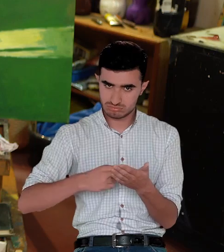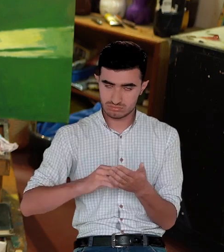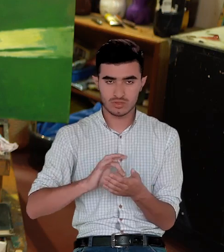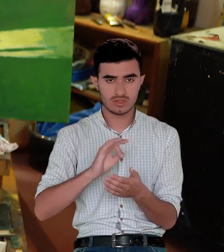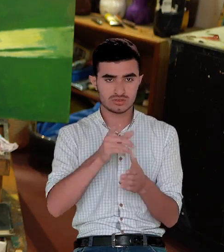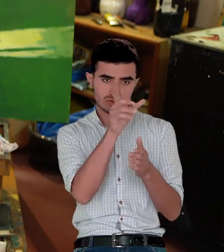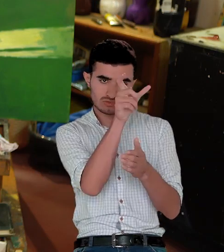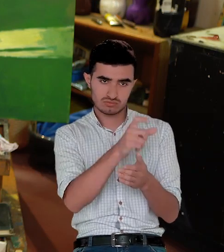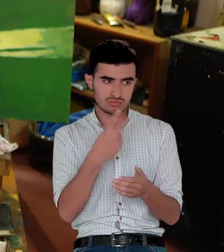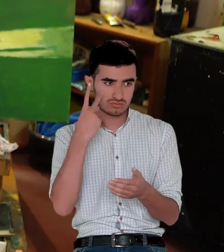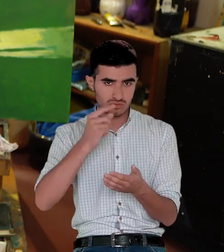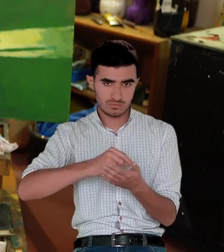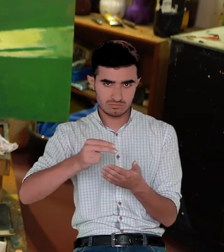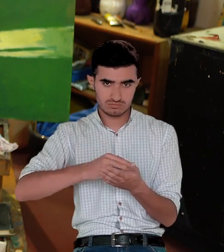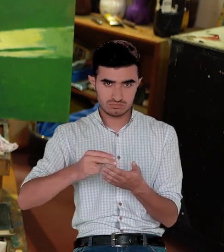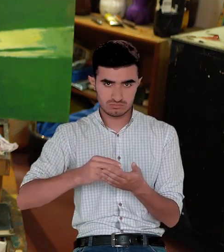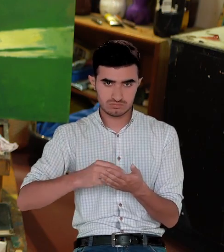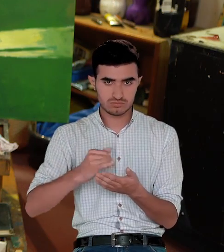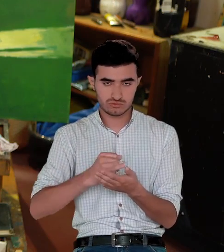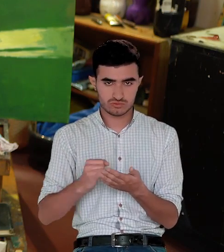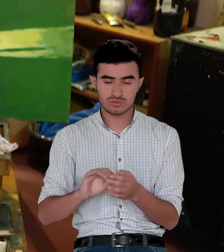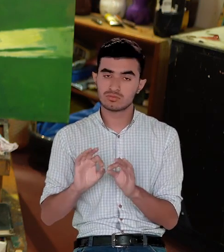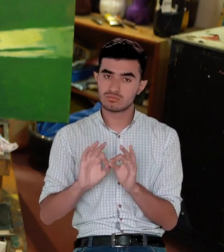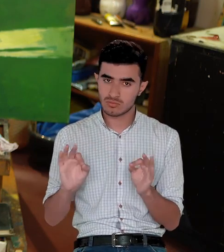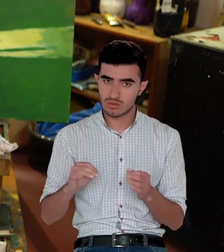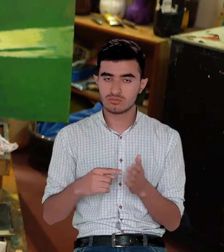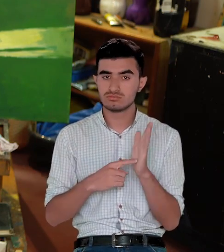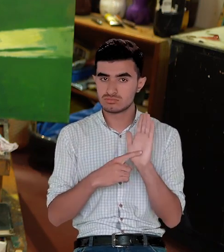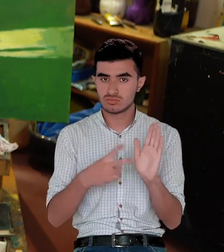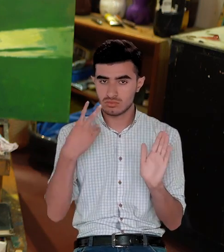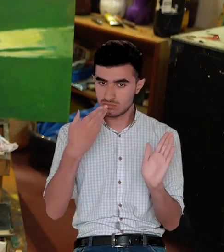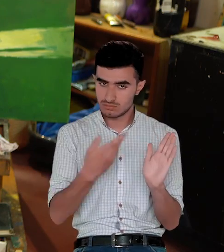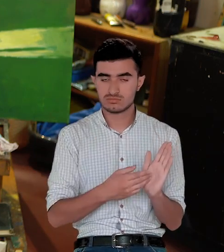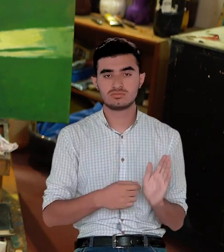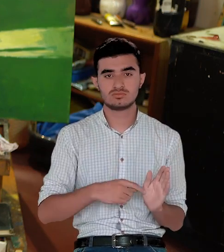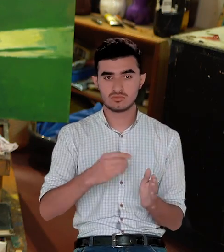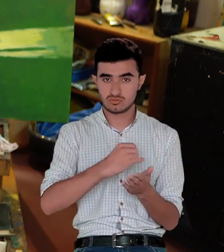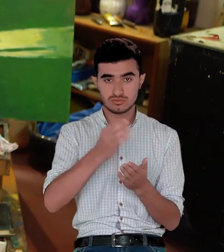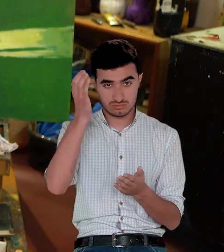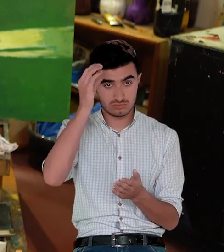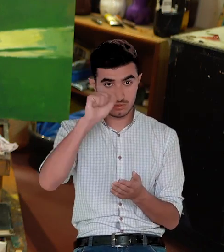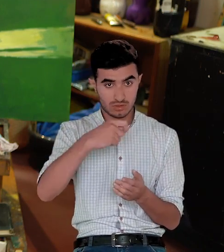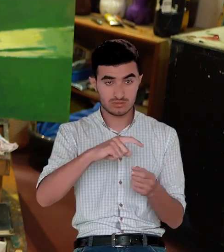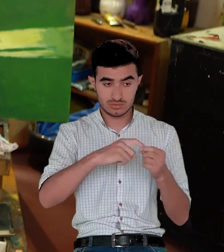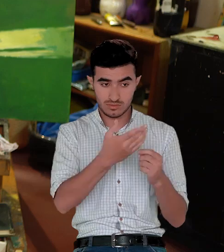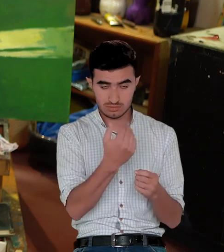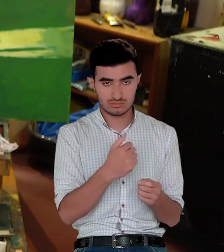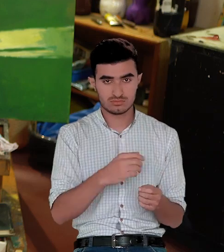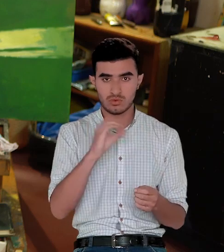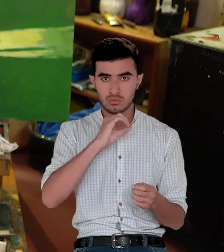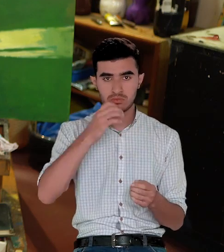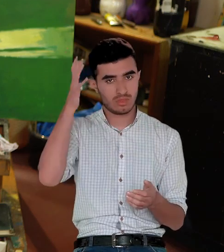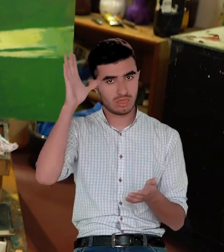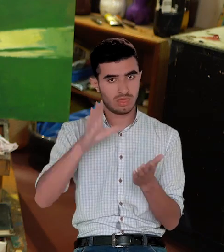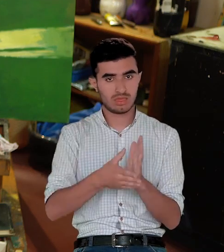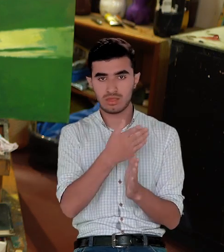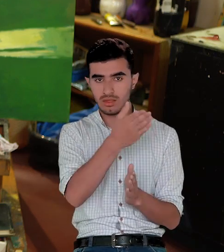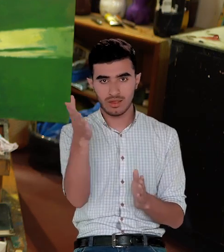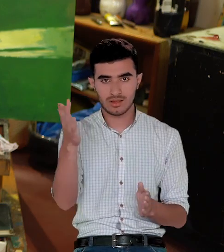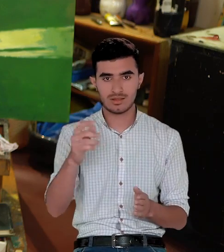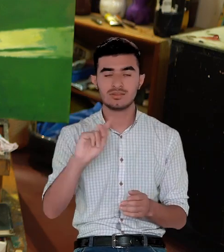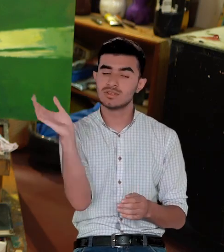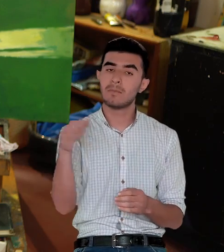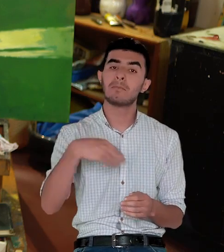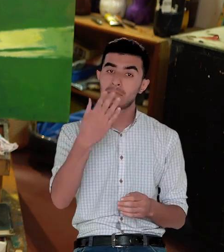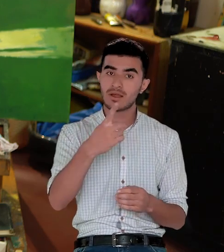میں آ کے دخل دے دیتے ہیں. مجھے ہوتا نا تاؤ آ گئے. تو میں نے کہا بی اٹھو